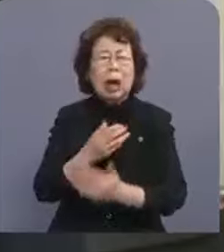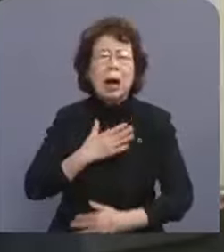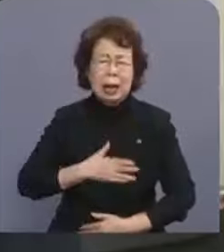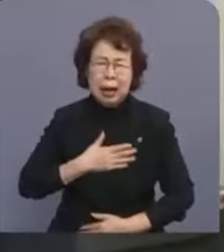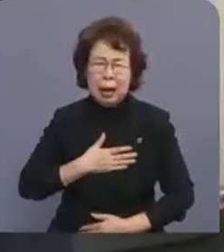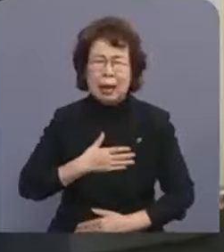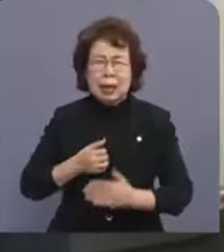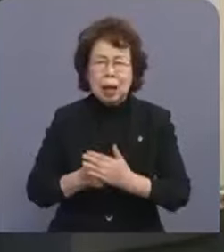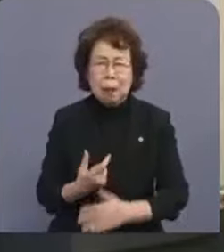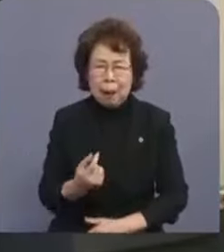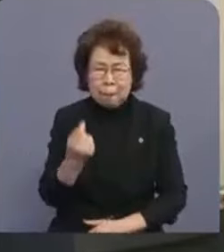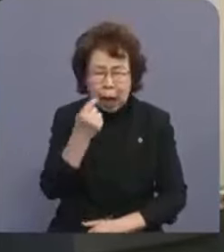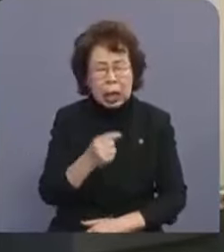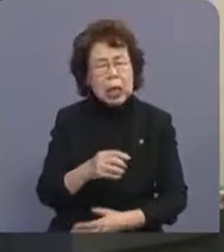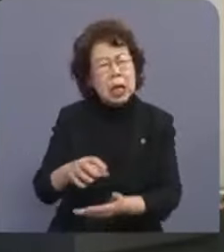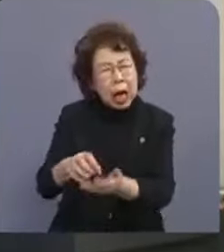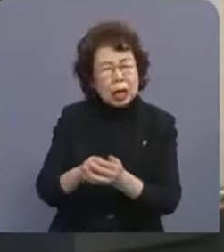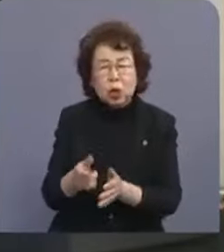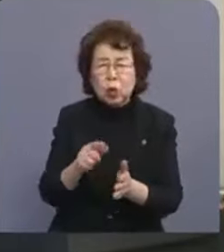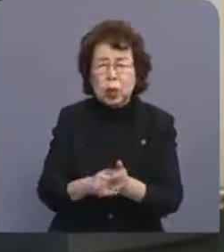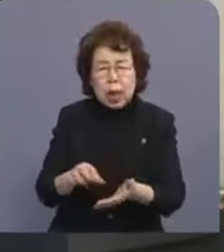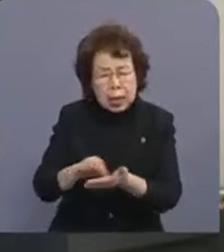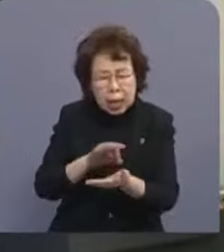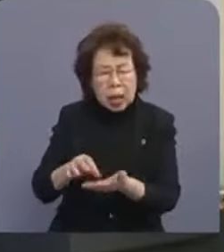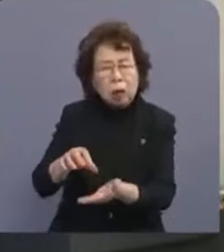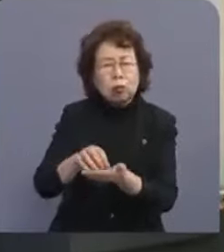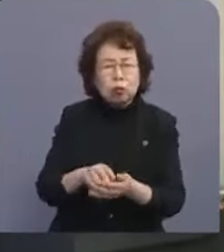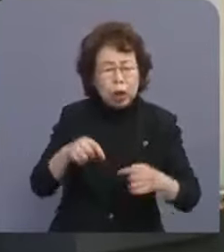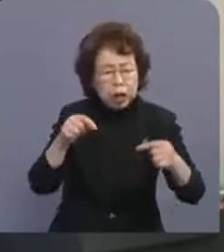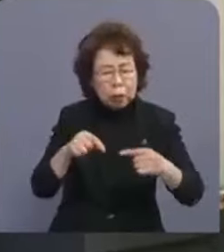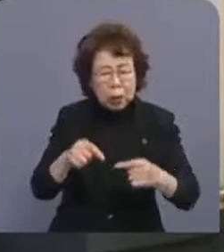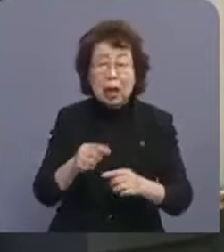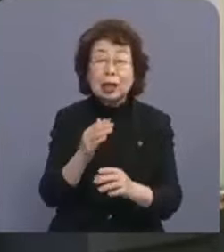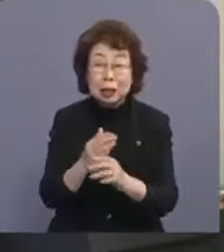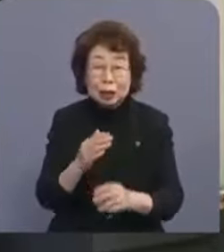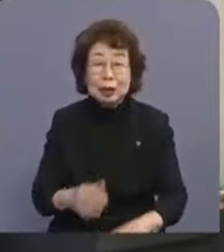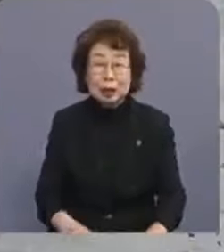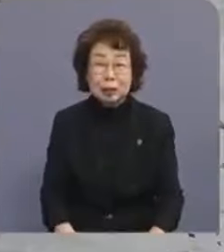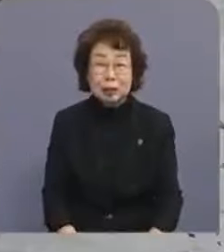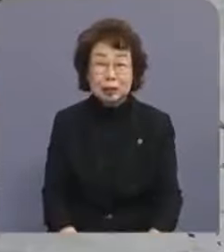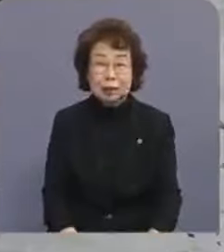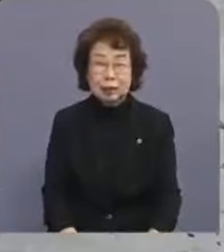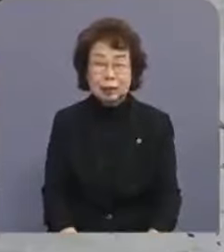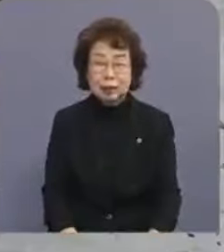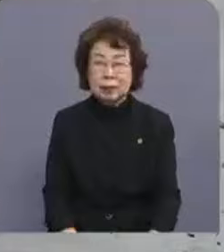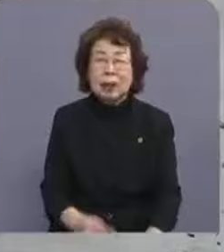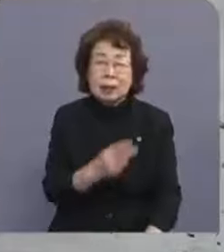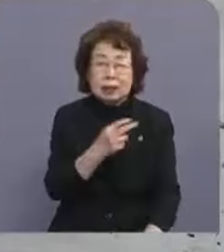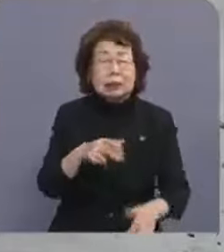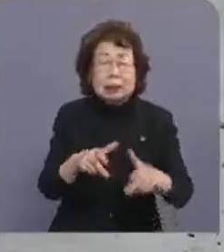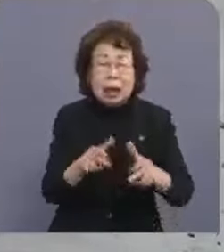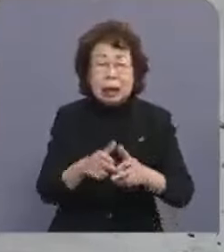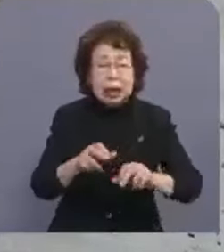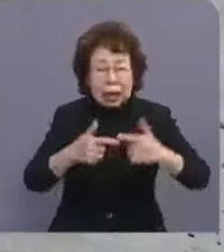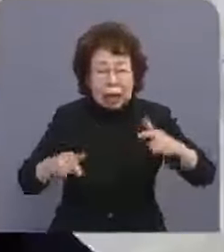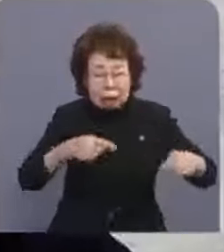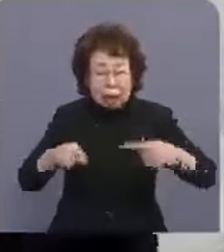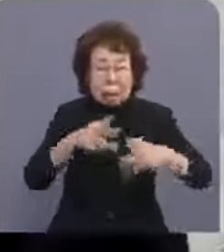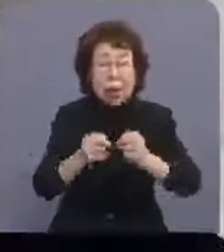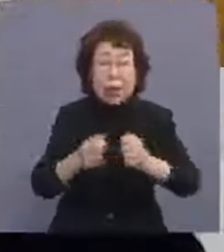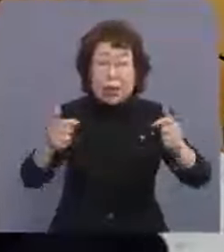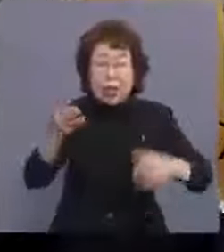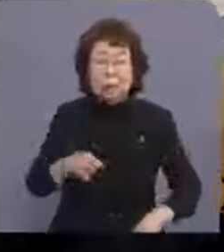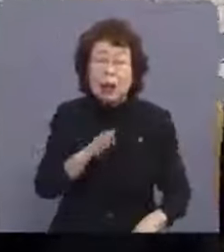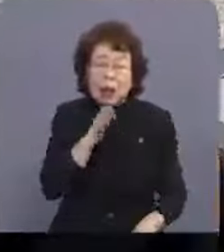있어서 최대한 확충을 하기 위해서 예산부서와 협의를 하도록 하겠습니다. 장애인 정책은 다양화하고 있지만